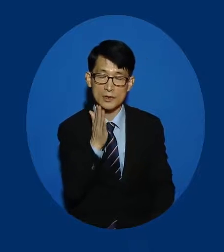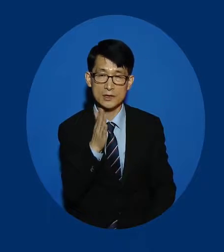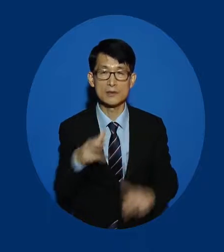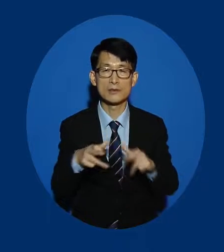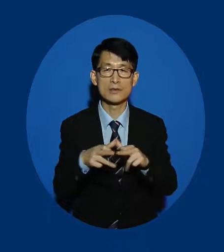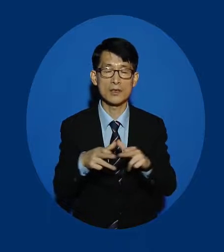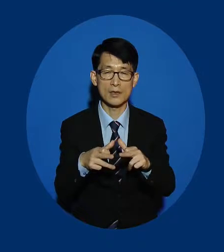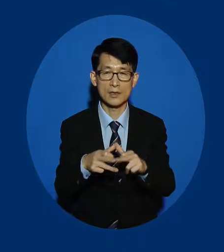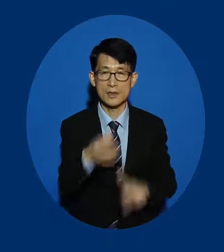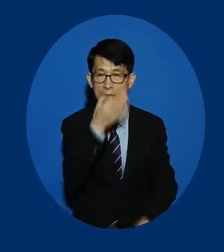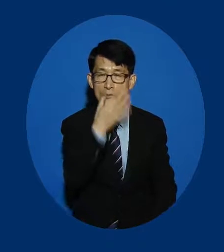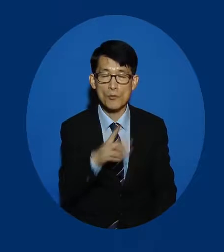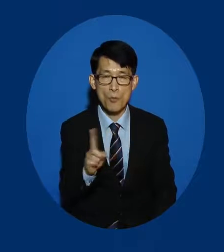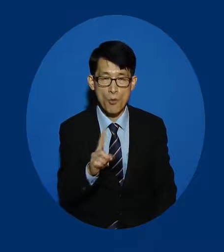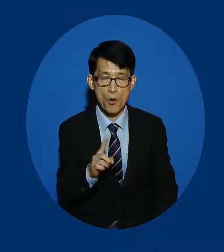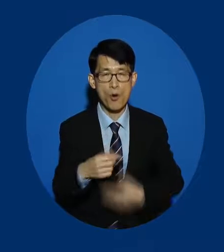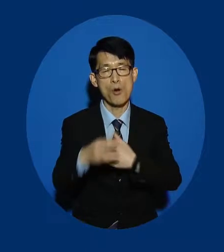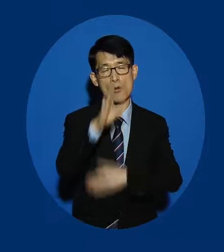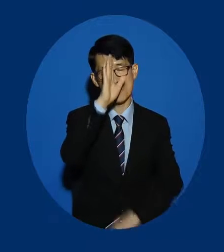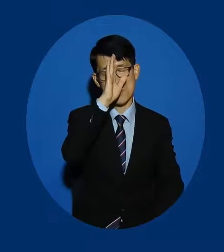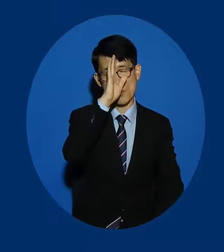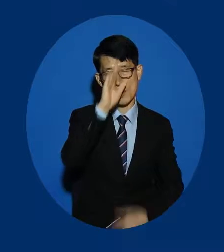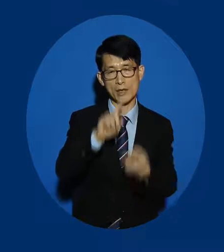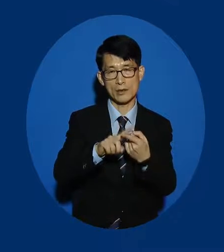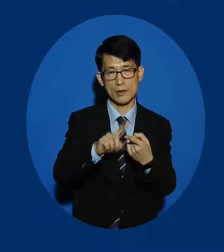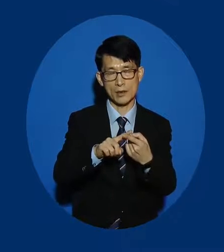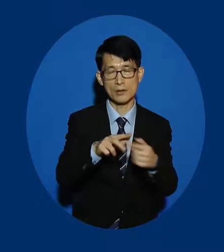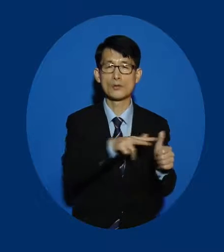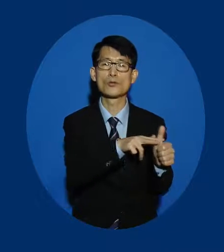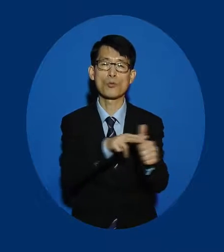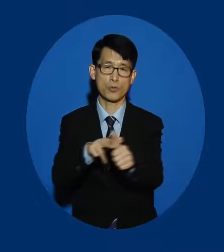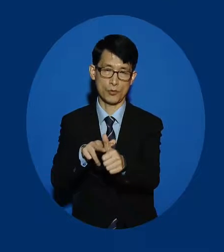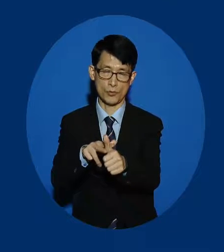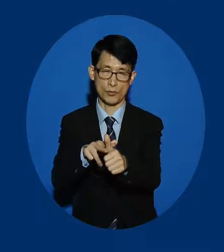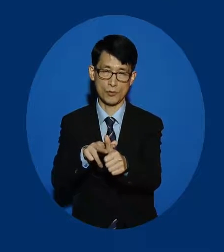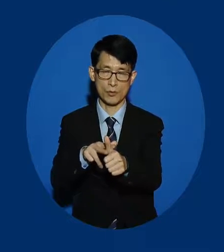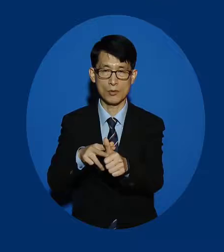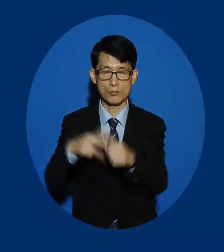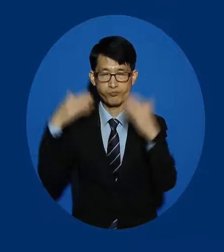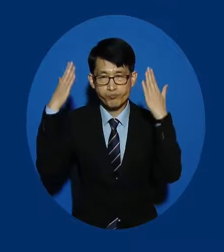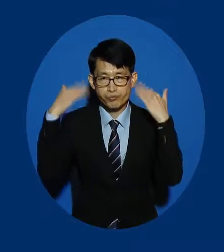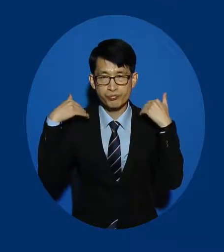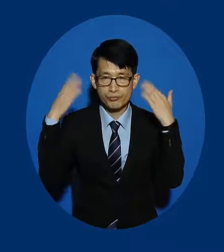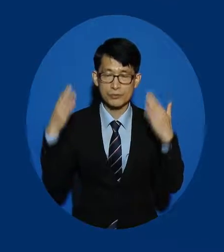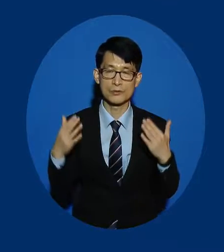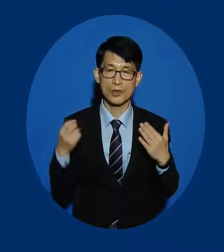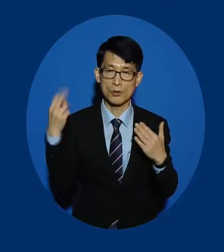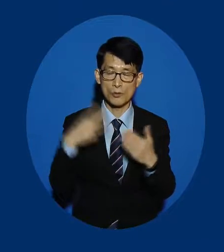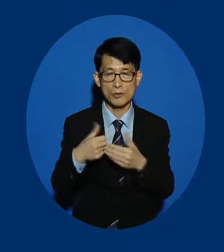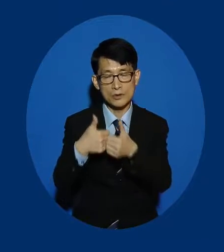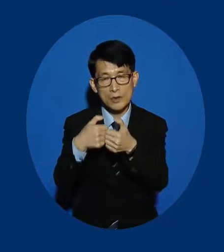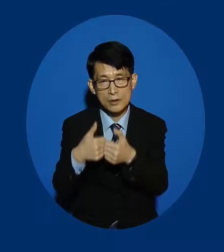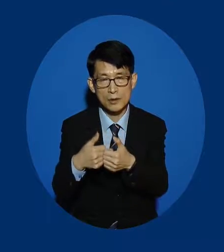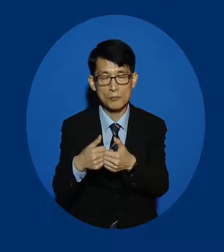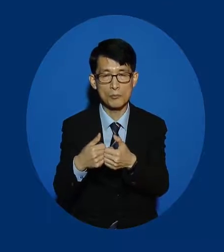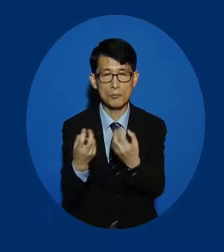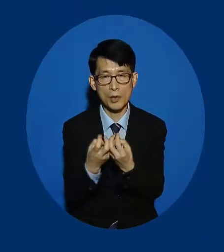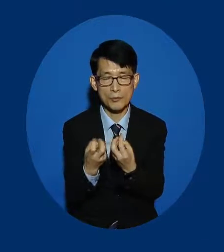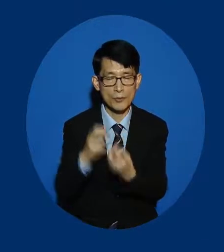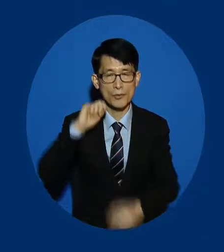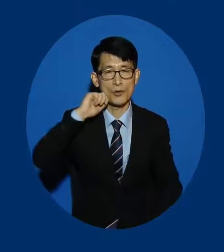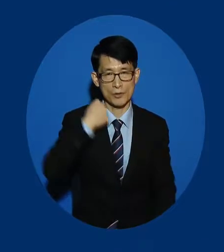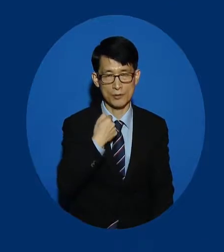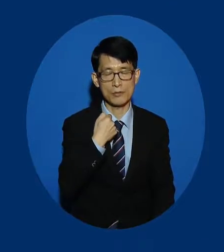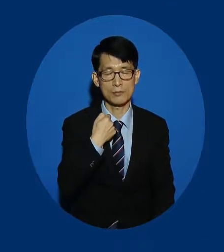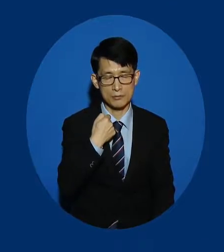큰 건 아마 질병 관련된 정보에 접근할 수 있는 것, 상담할 수 있는 창구가 제대로 마련되지 않았던